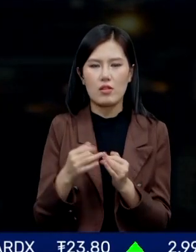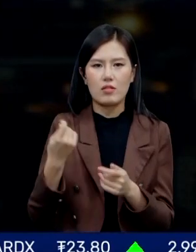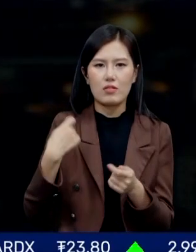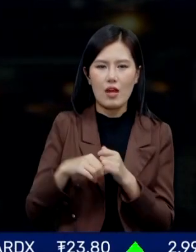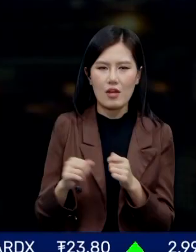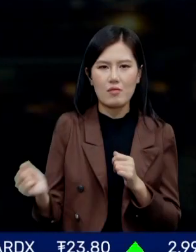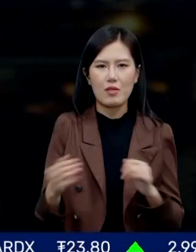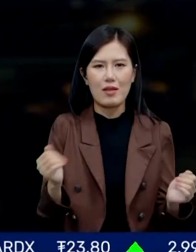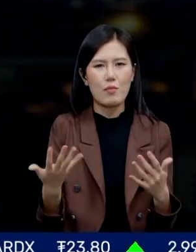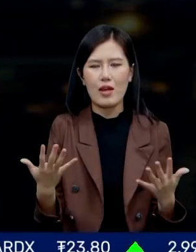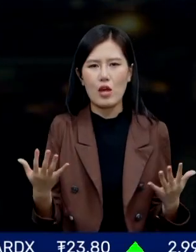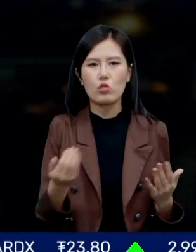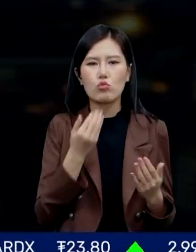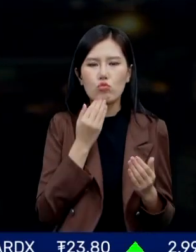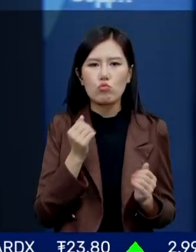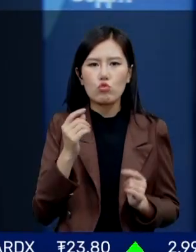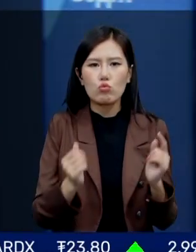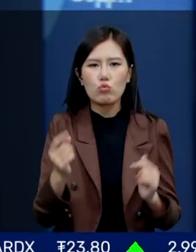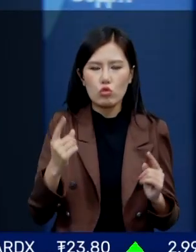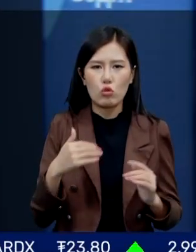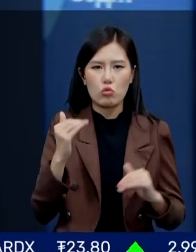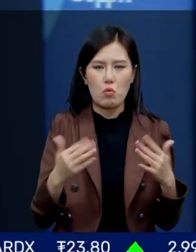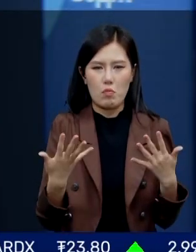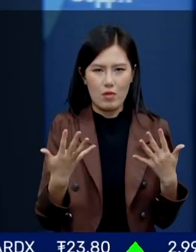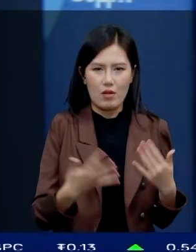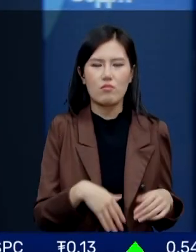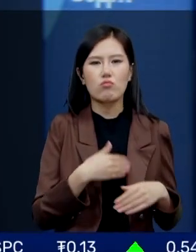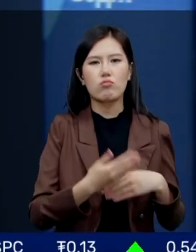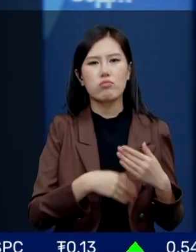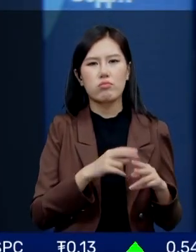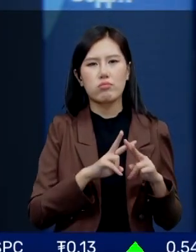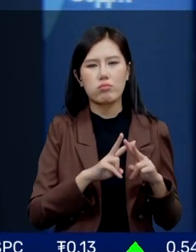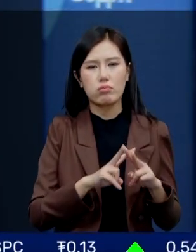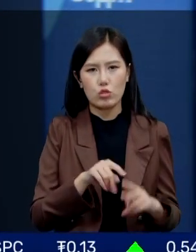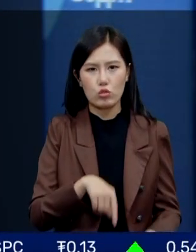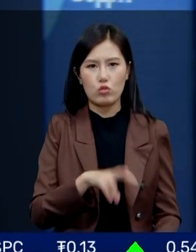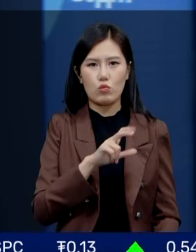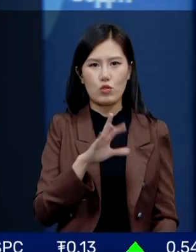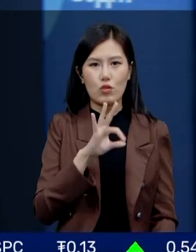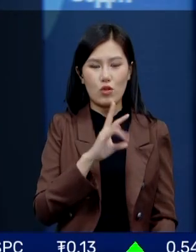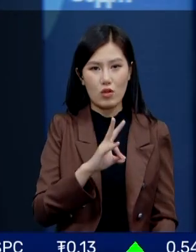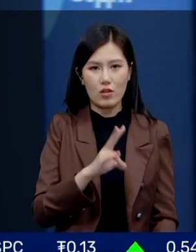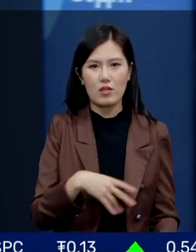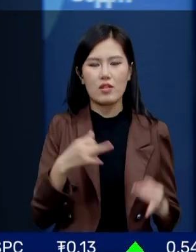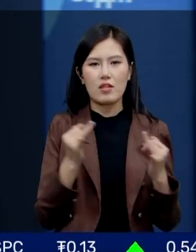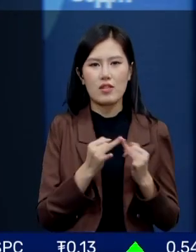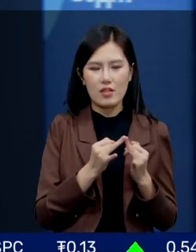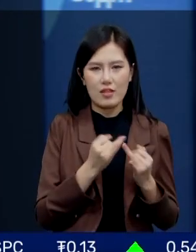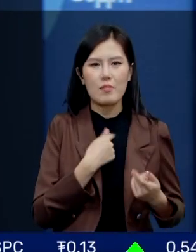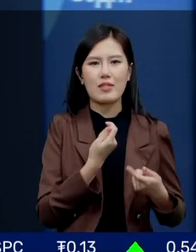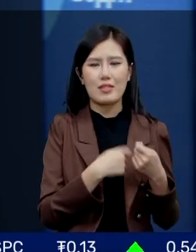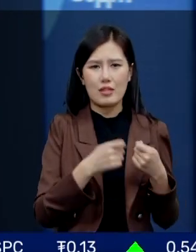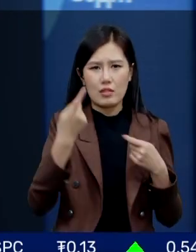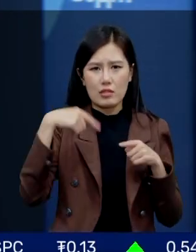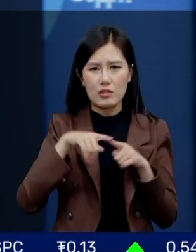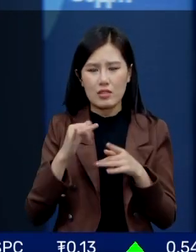маш цөөхөн байсан. За өрсөлдөөн бол байгуулсан. Одоо бол ерхэтэй онлайнаар бараа зардаг байгууллага хүмүүс маш